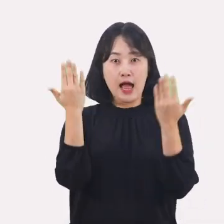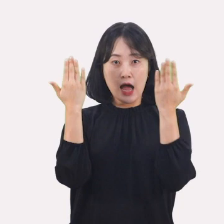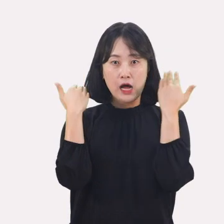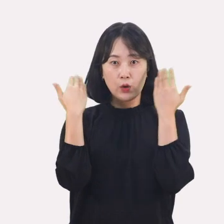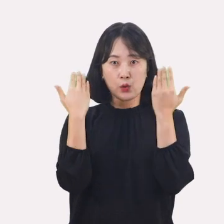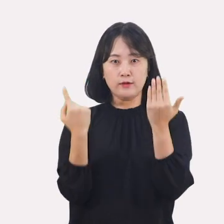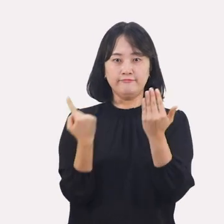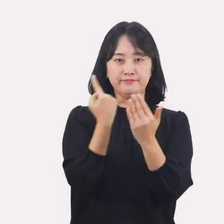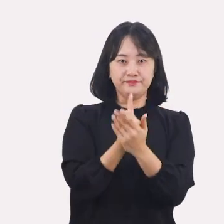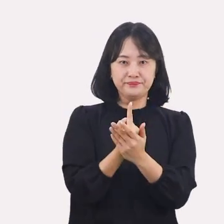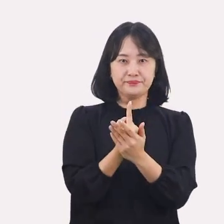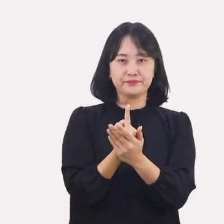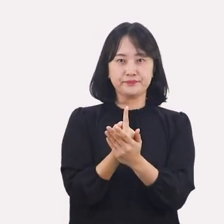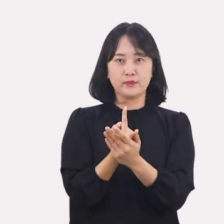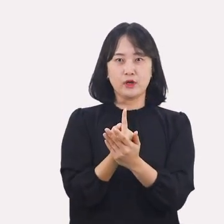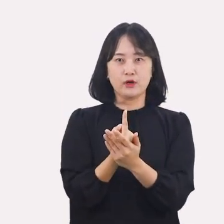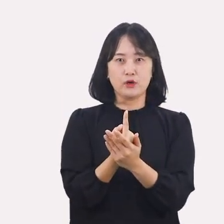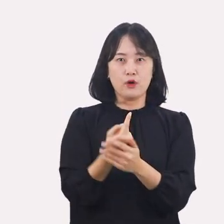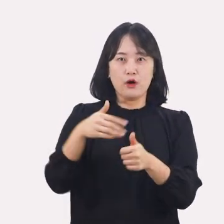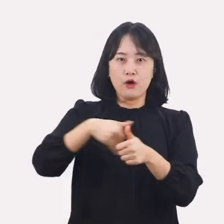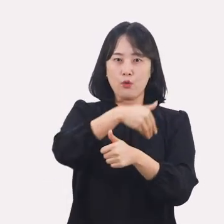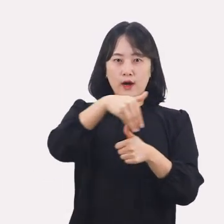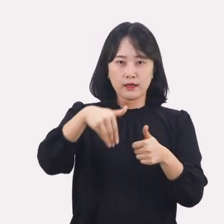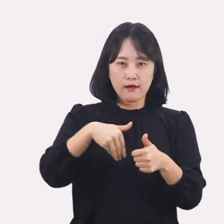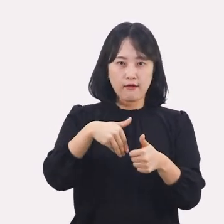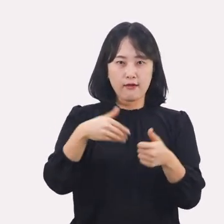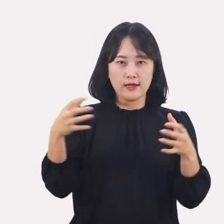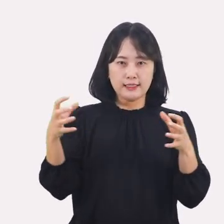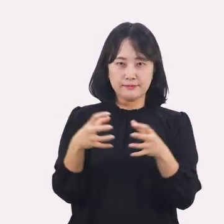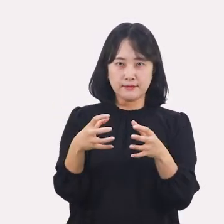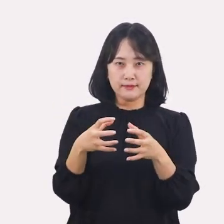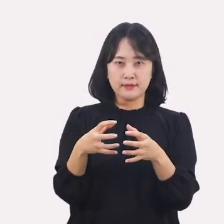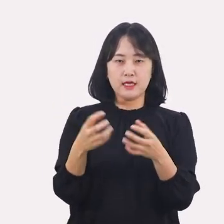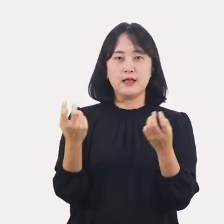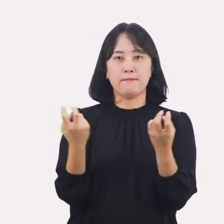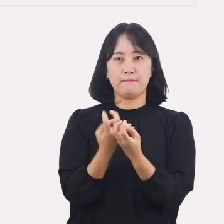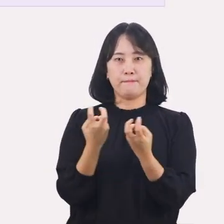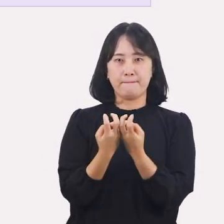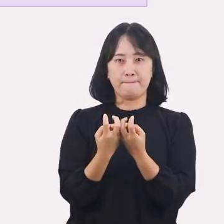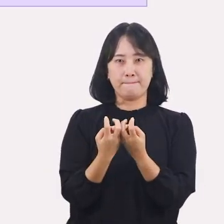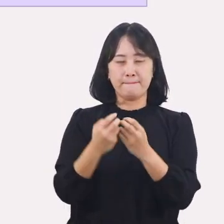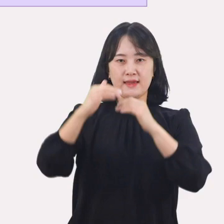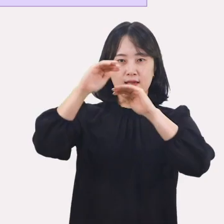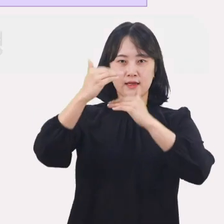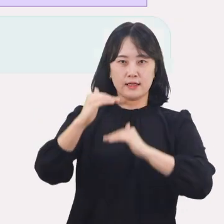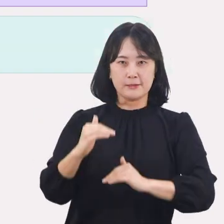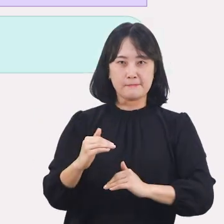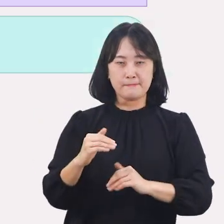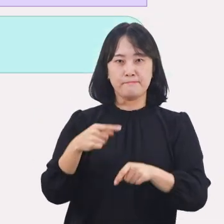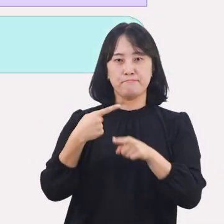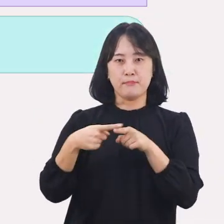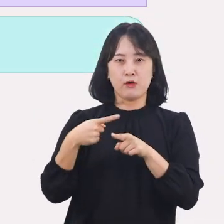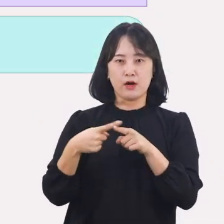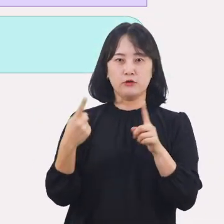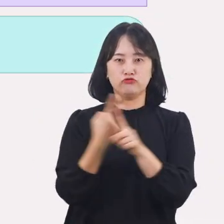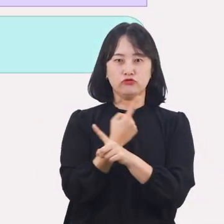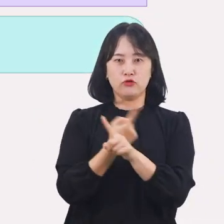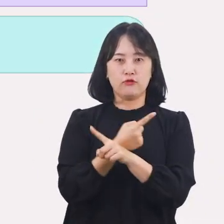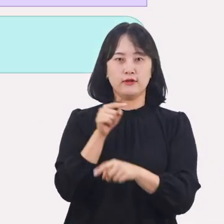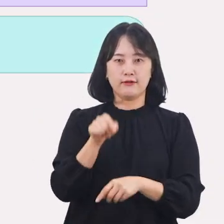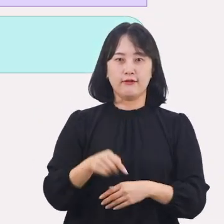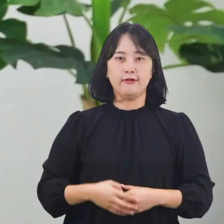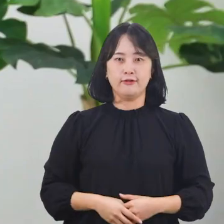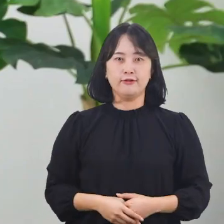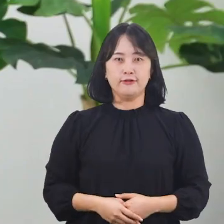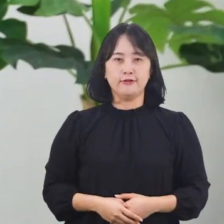수 있도록 교수 환경, 교수 집단, 교수 방법, 교수 내용, 평가를 수정하는 것을